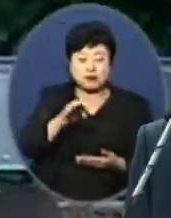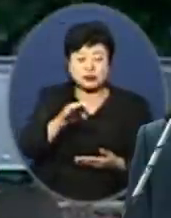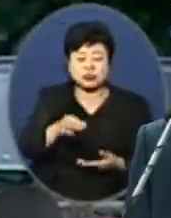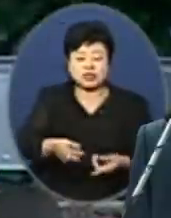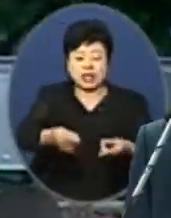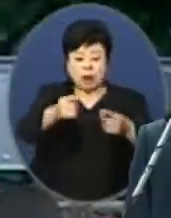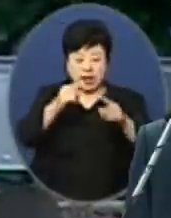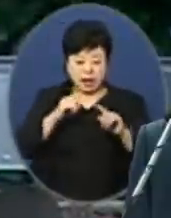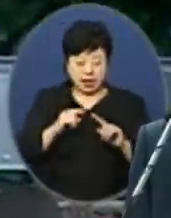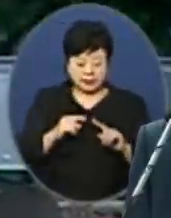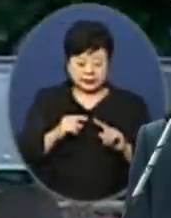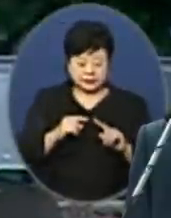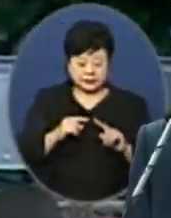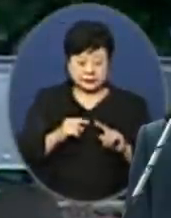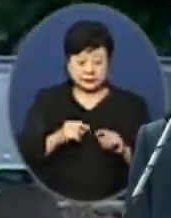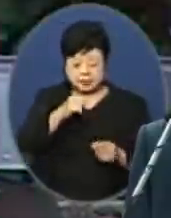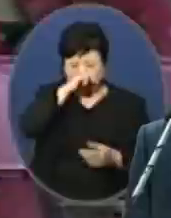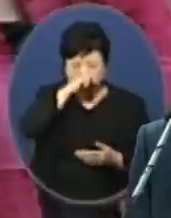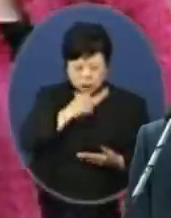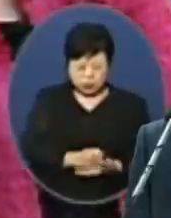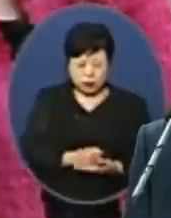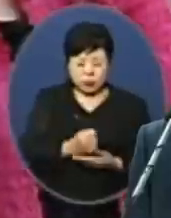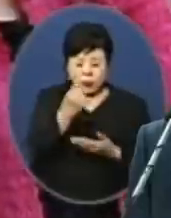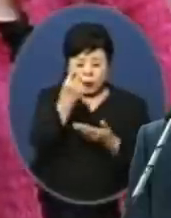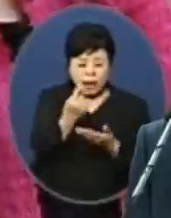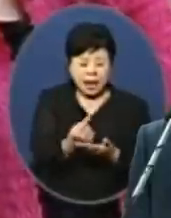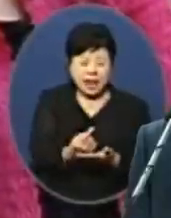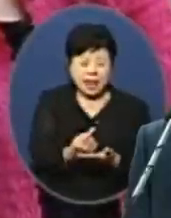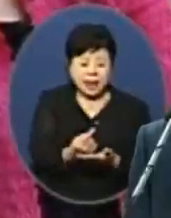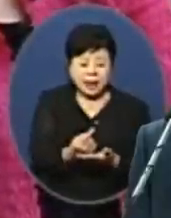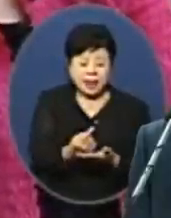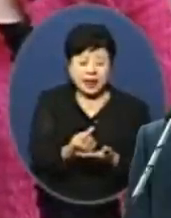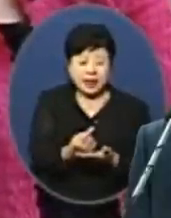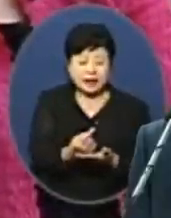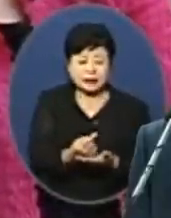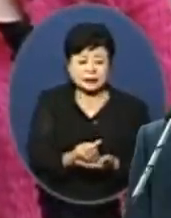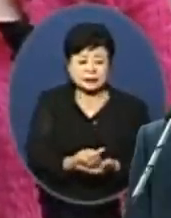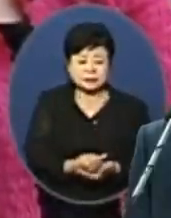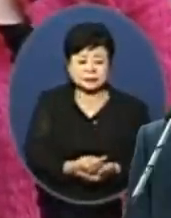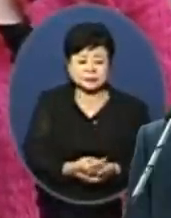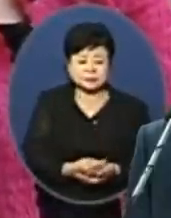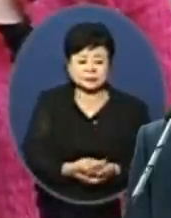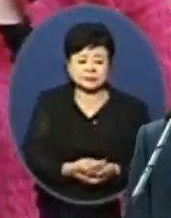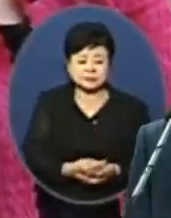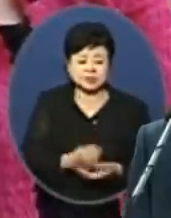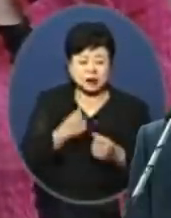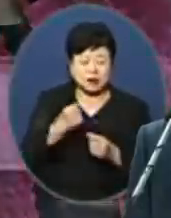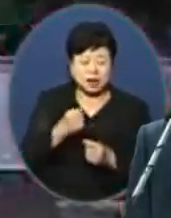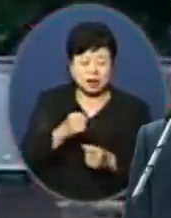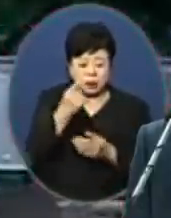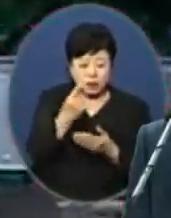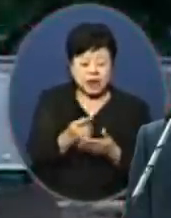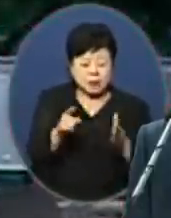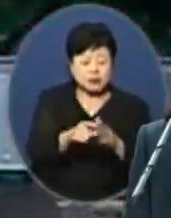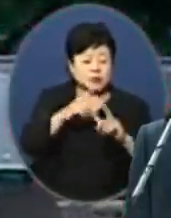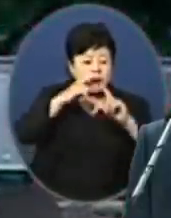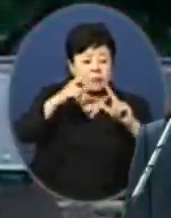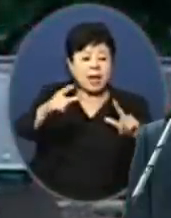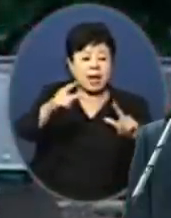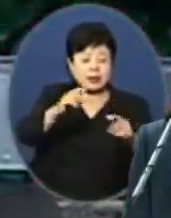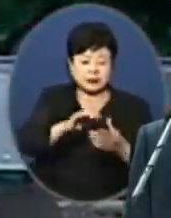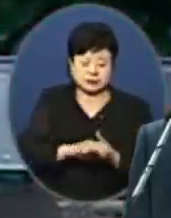다가올지어다. 형통은 다가오라. 건강은 다가오라. 믿음으로